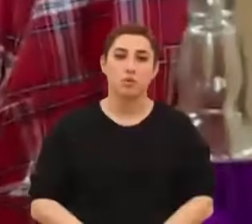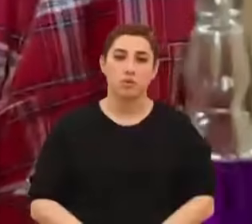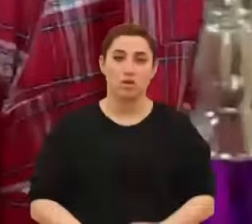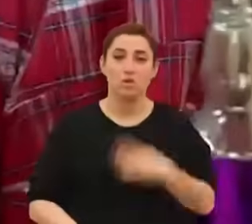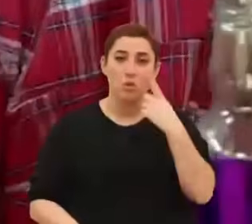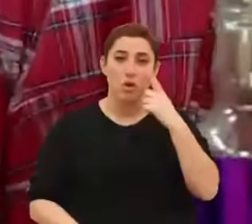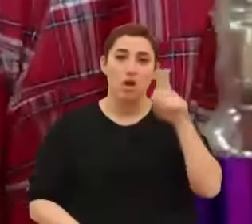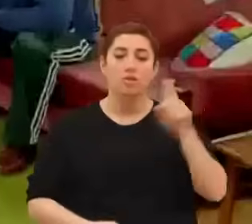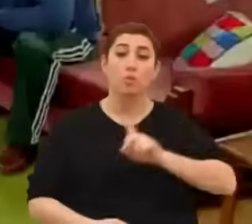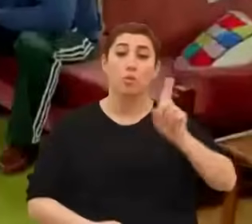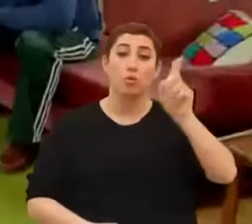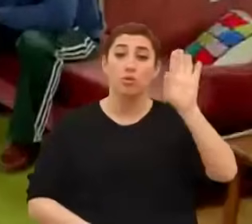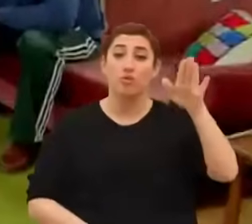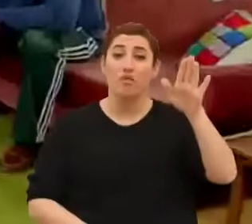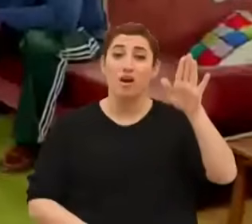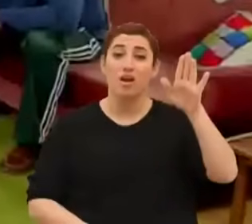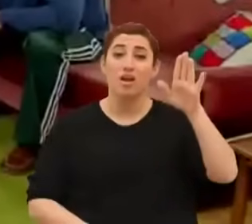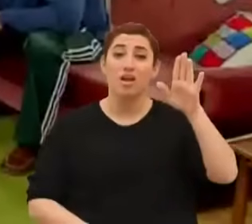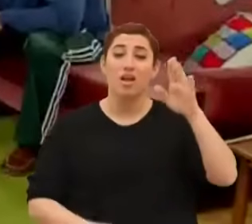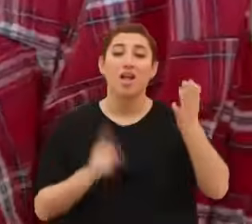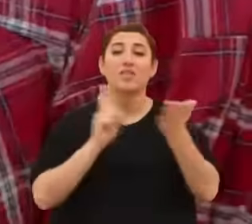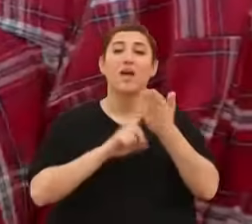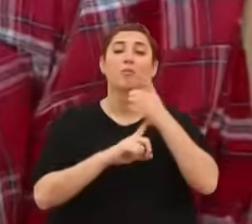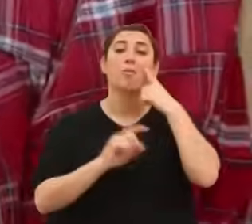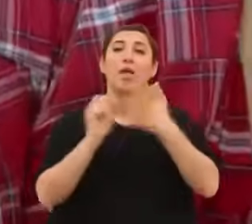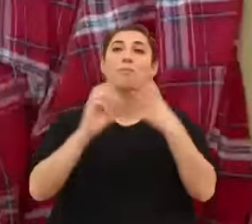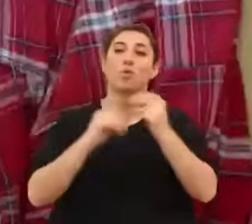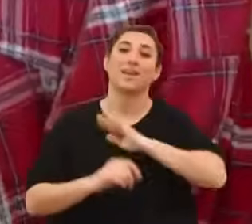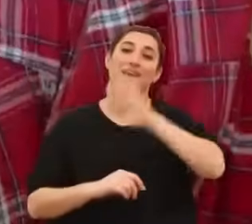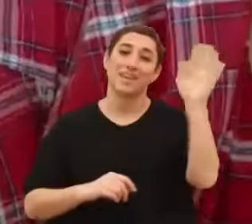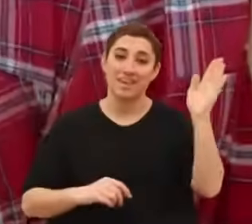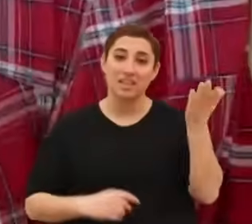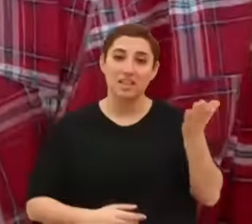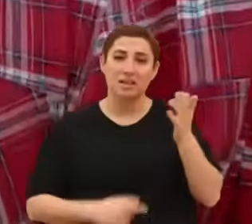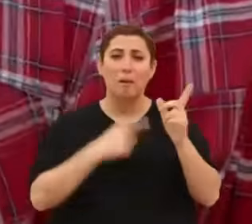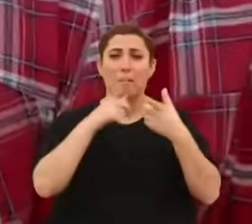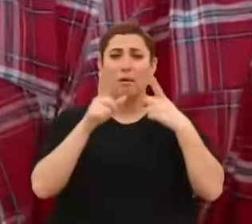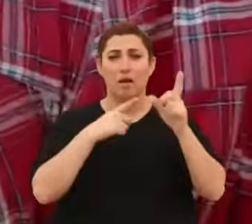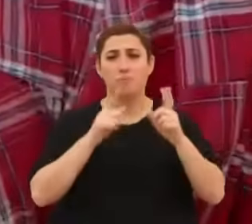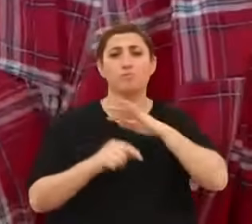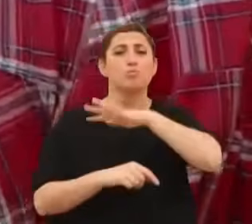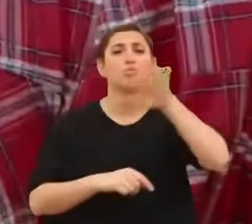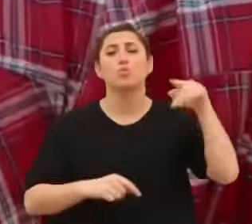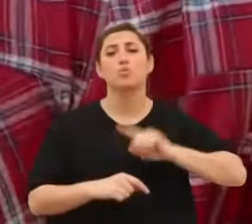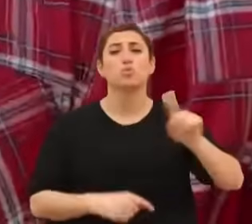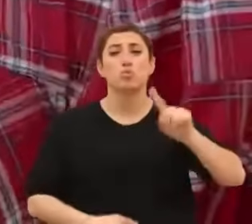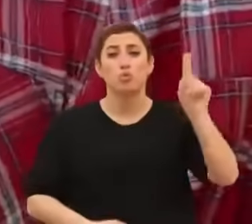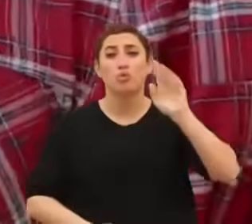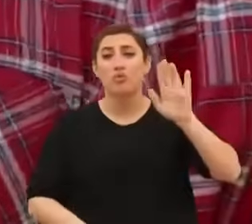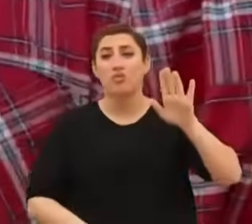Ya gören de Urfa'ya Tapu Kadosta memuru olarak gittiler. Ah! Bütün